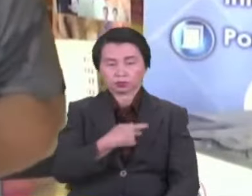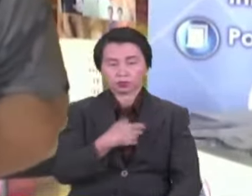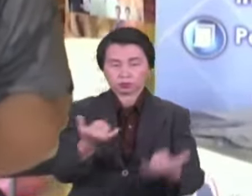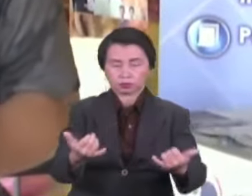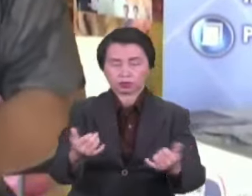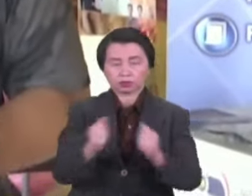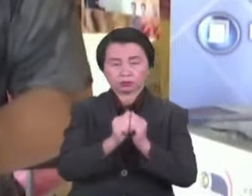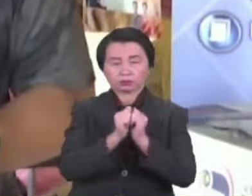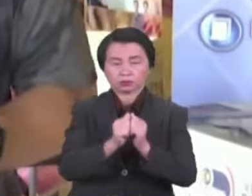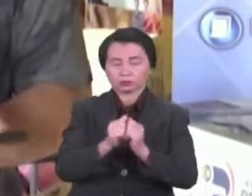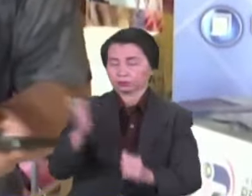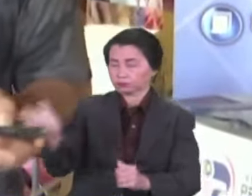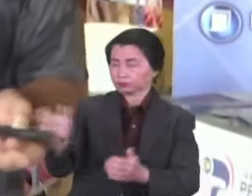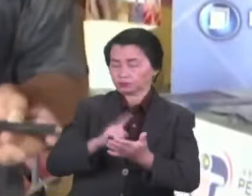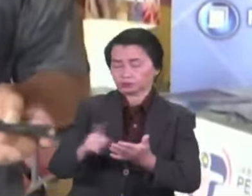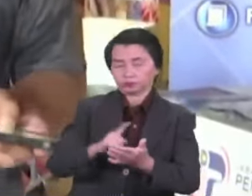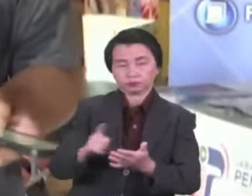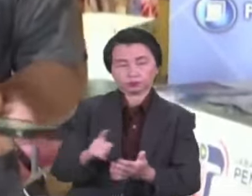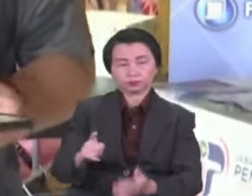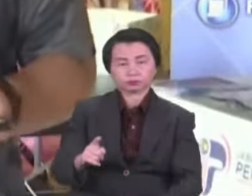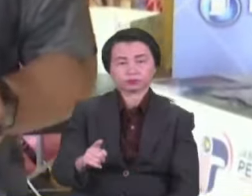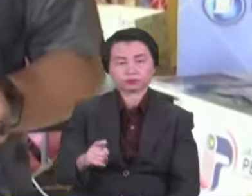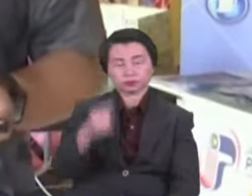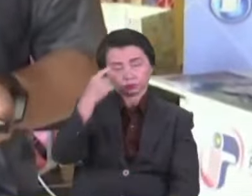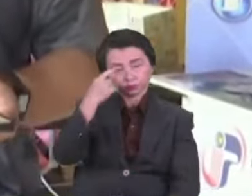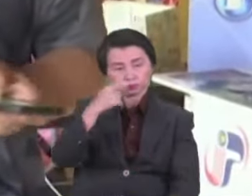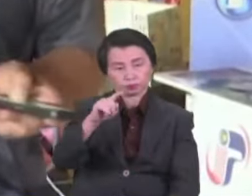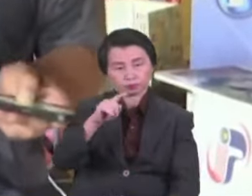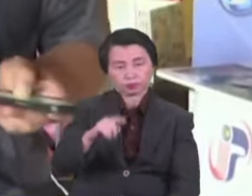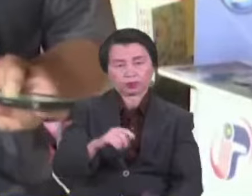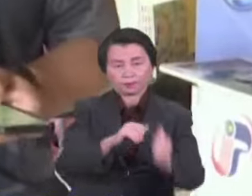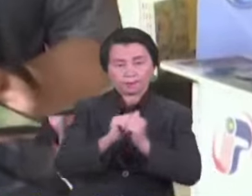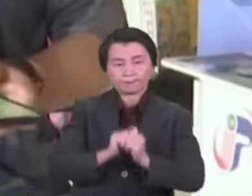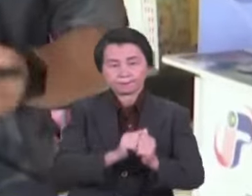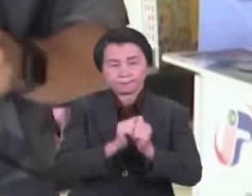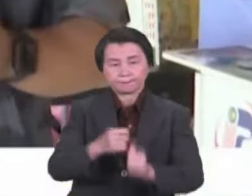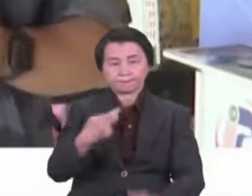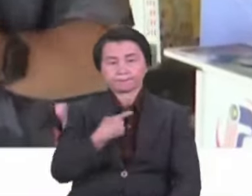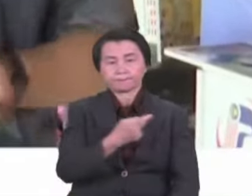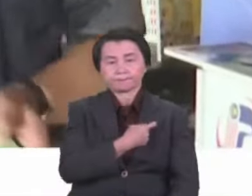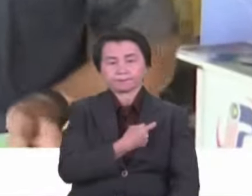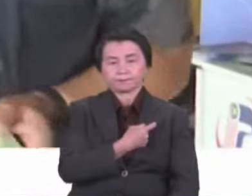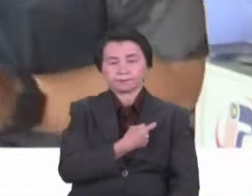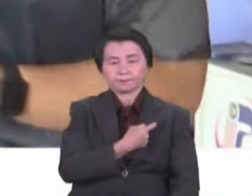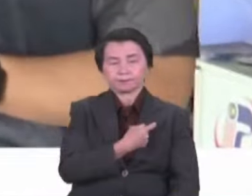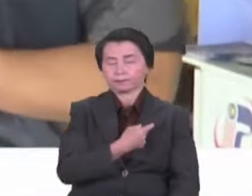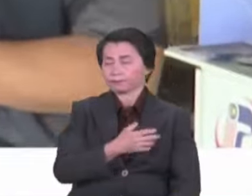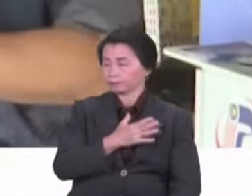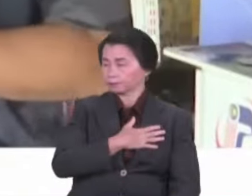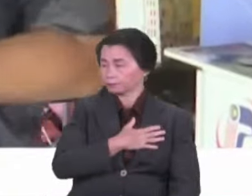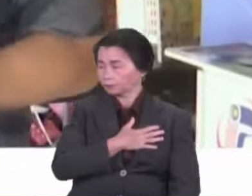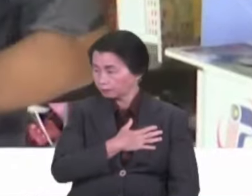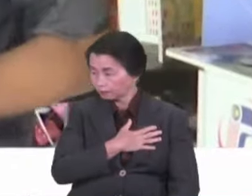kini bersama dengan penerbit iaitu Rajesh Booking untuk bersama dengan kita. Salam sejahtera. Dan selamat petang,